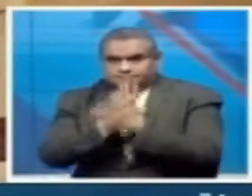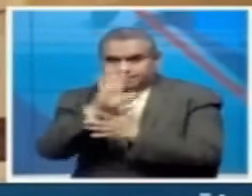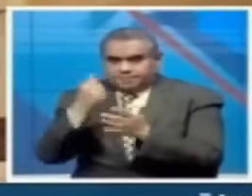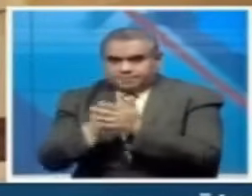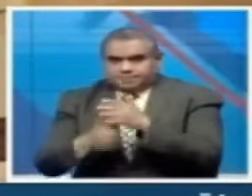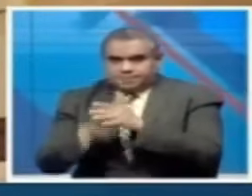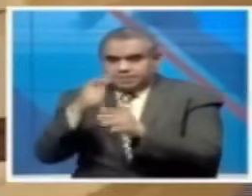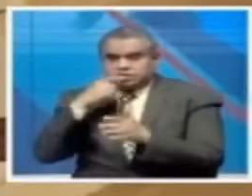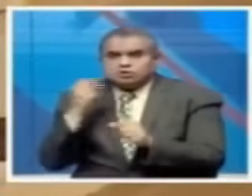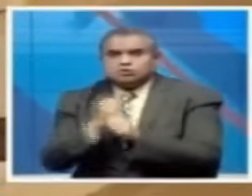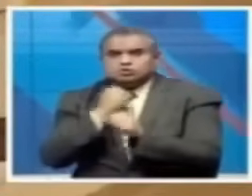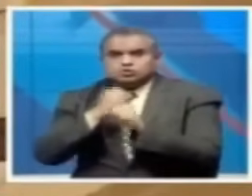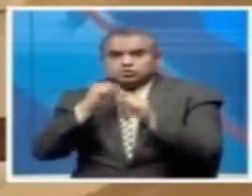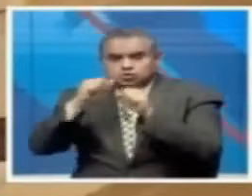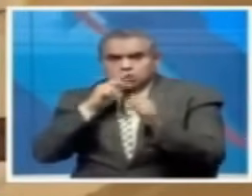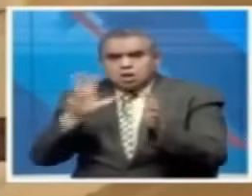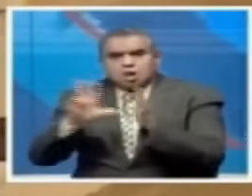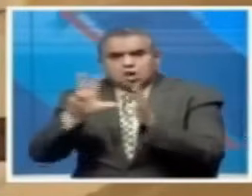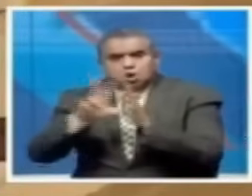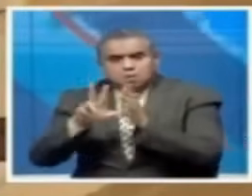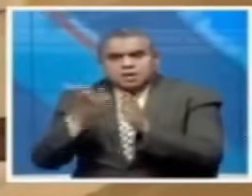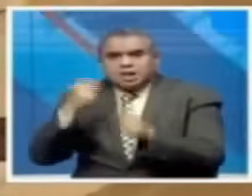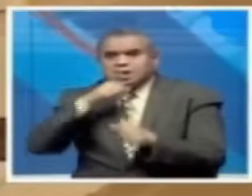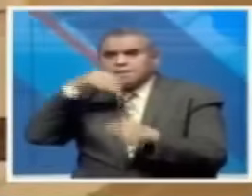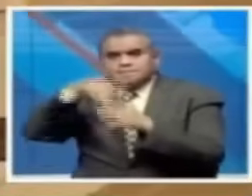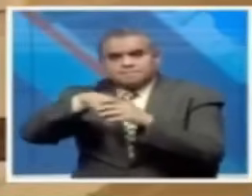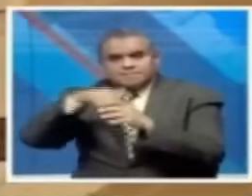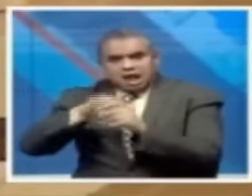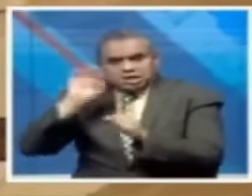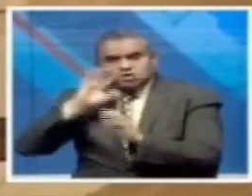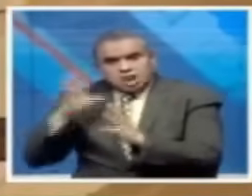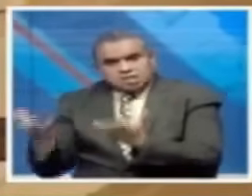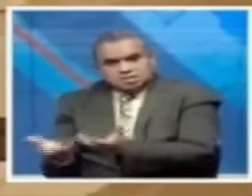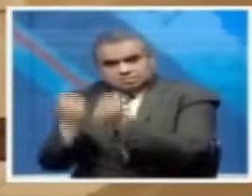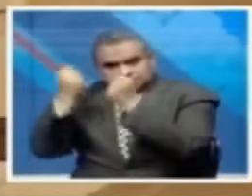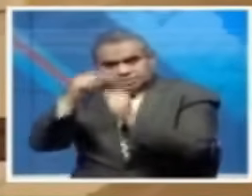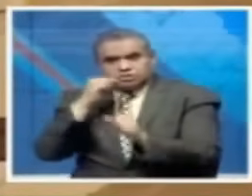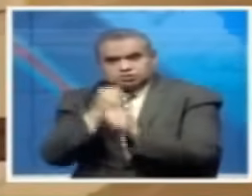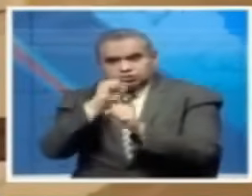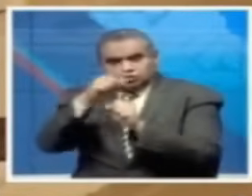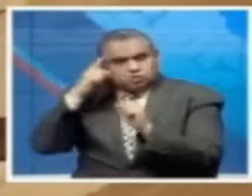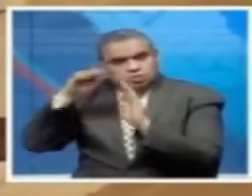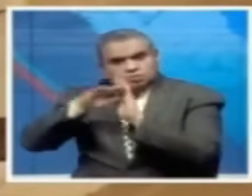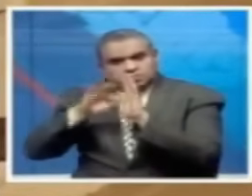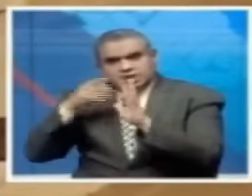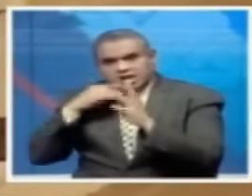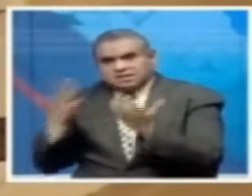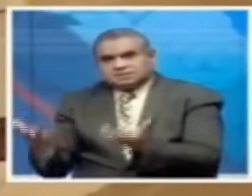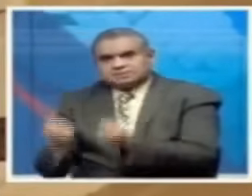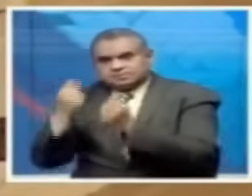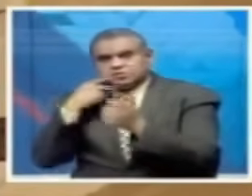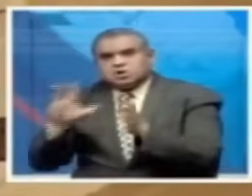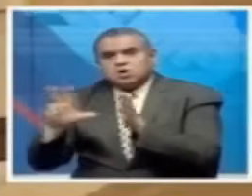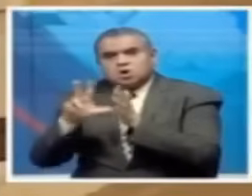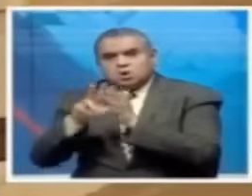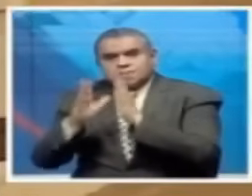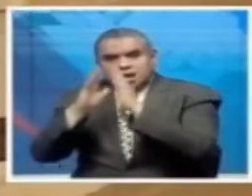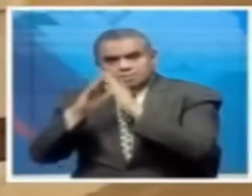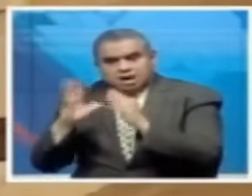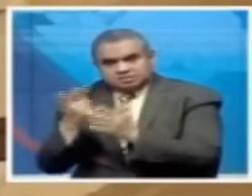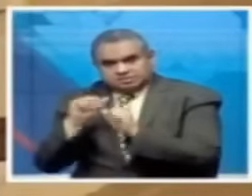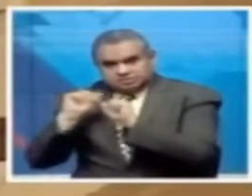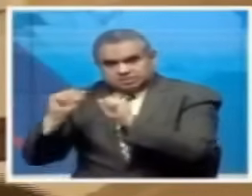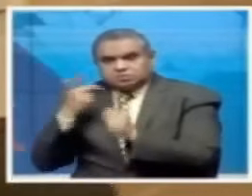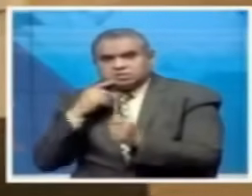وقضايا العمال وأصحاب التأمينات والمعاشات. عندنا في البرنامج اهتمام كبير بعمال مصر